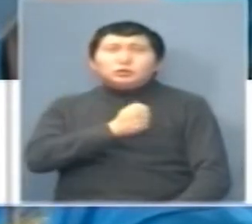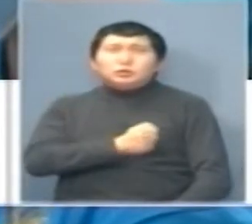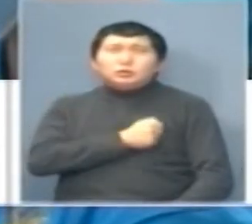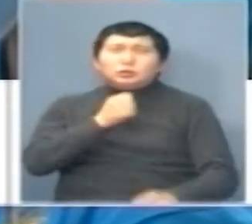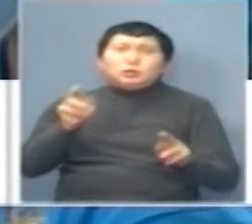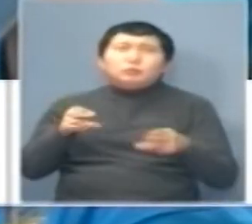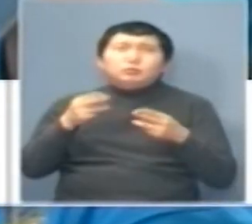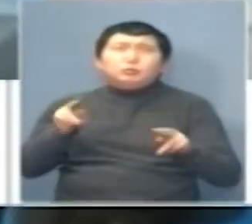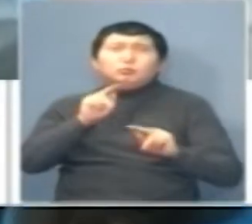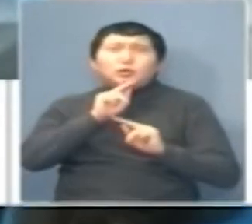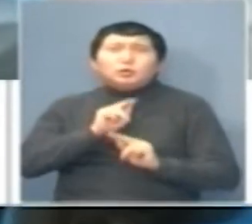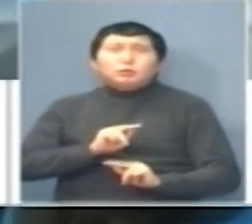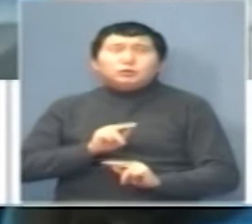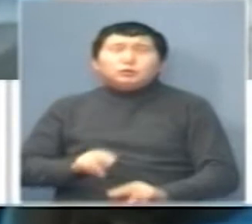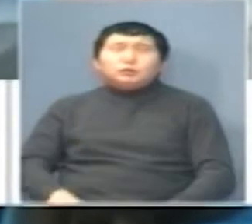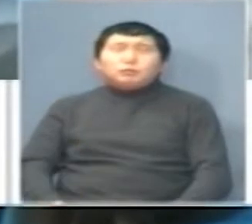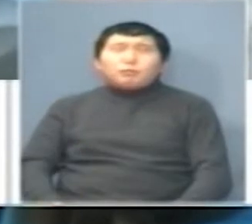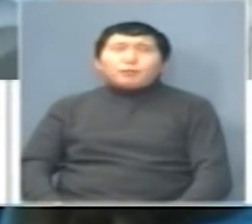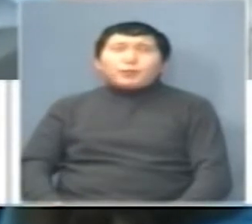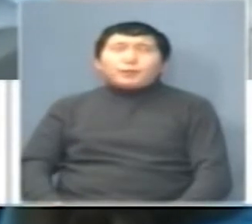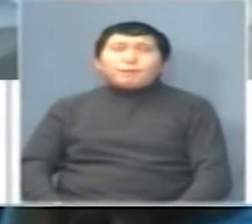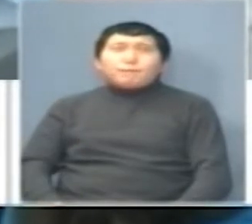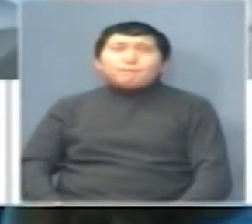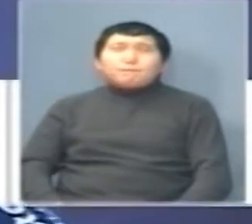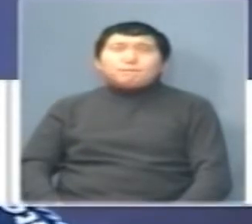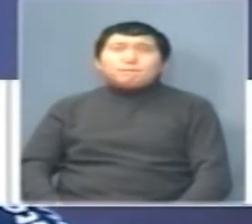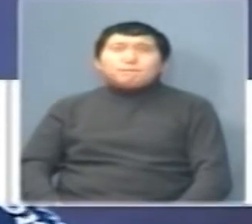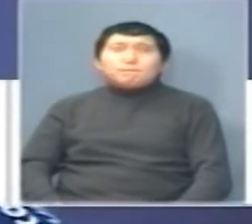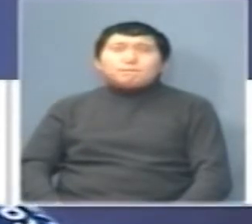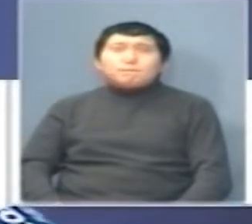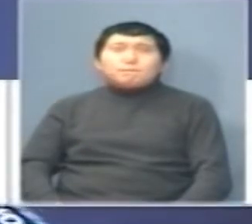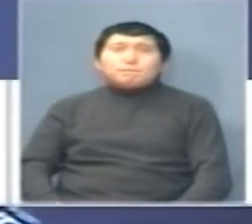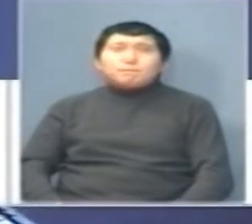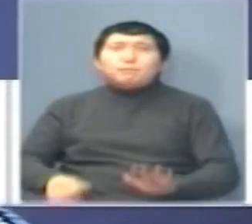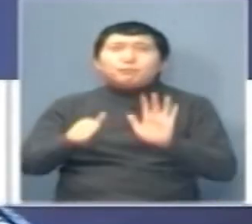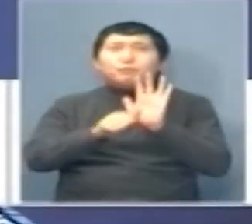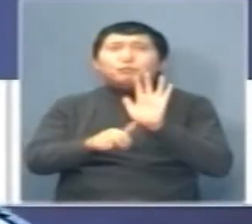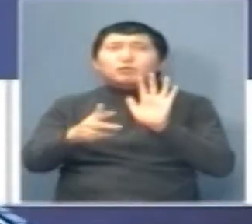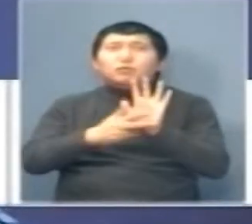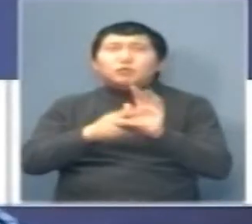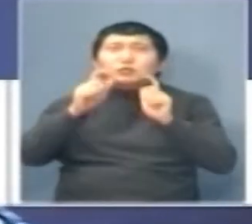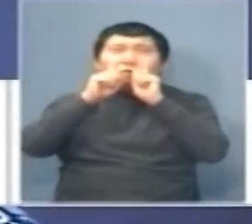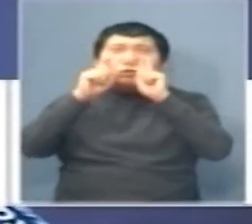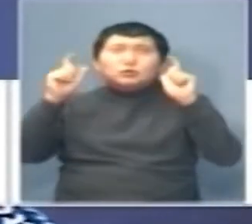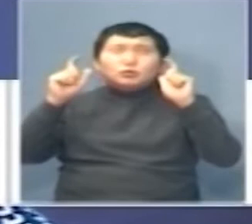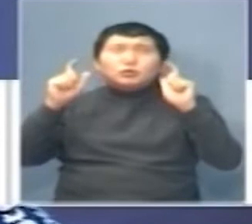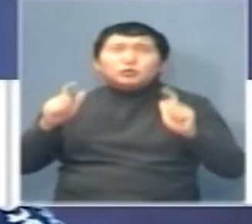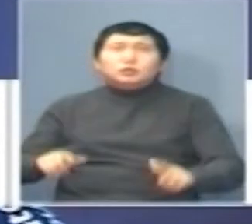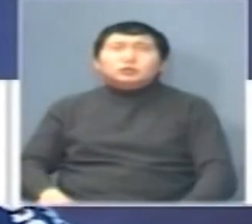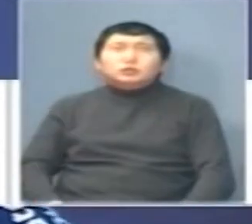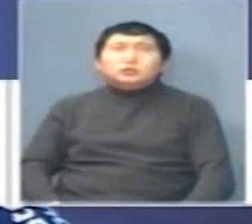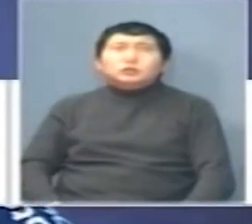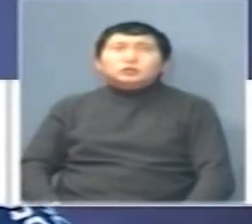өңірдің 68 мектебінде әскери патриоттық жұмыс кабинеттері жабдықталған. Облыста 68 мектепте 3000-нан